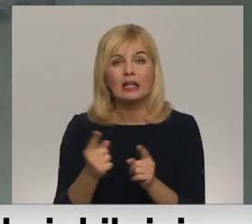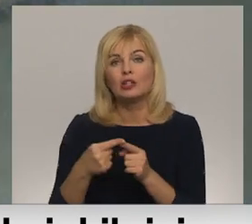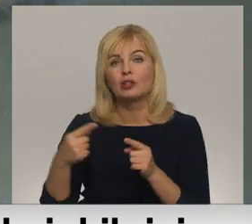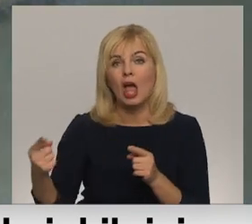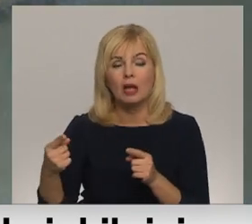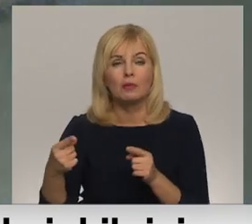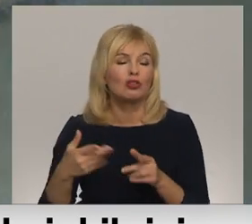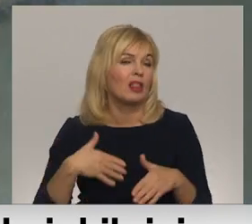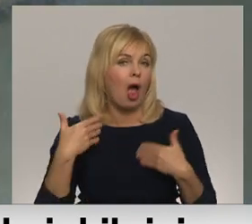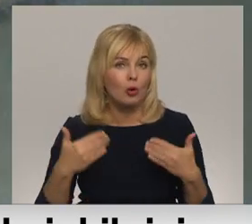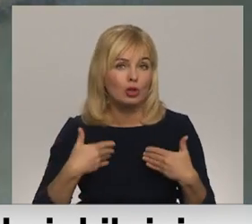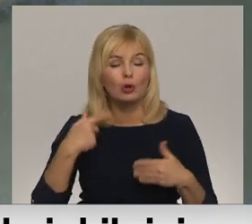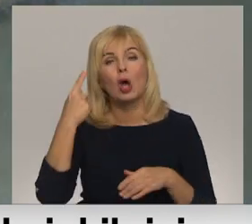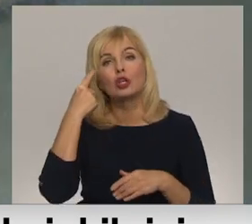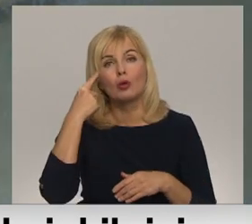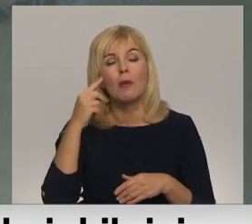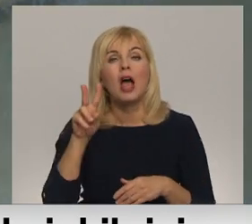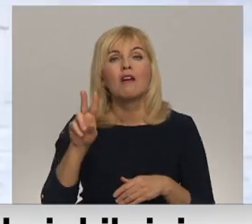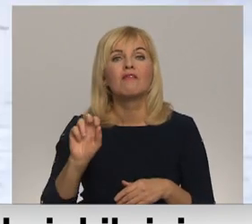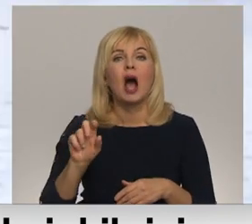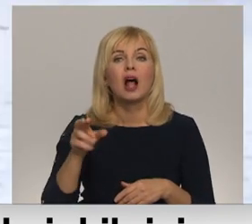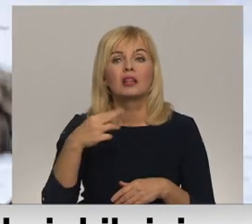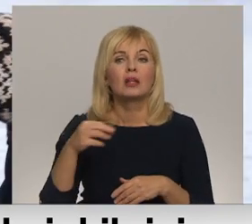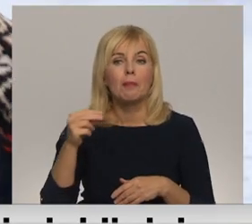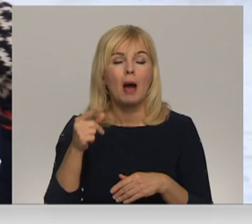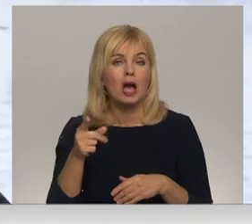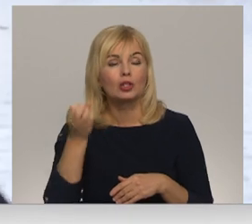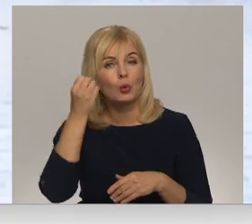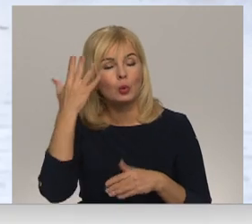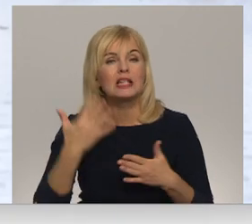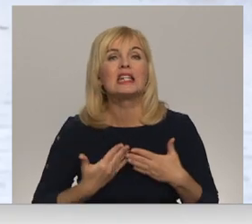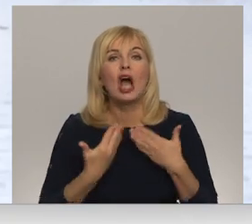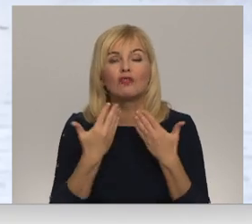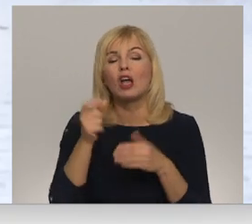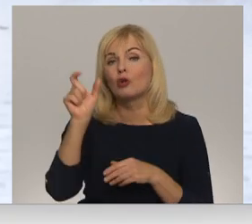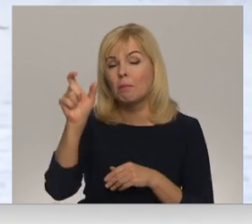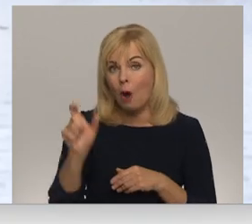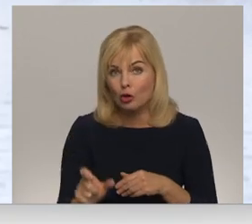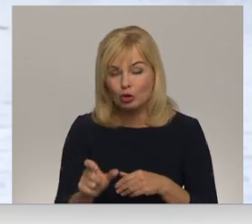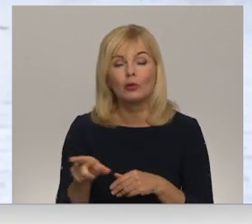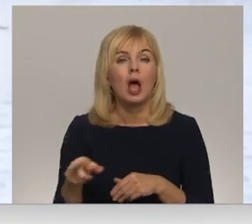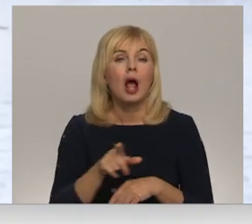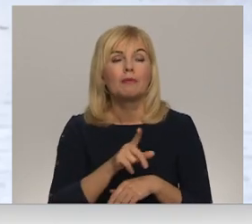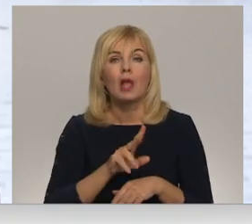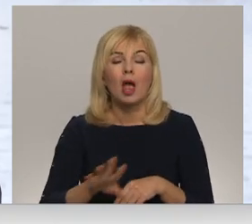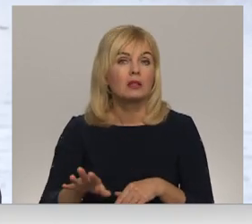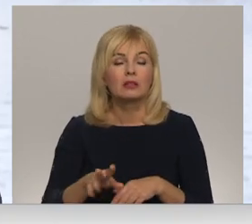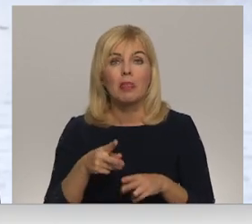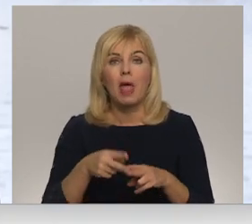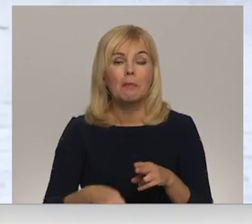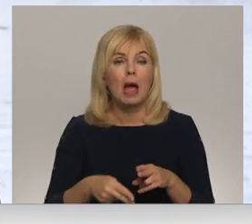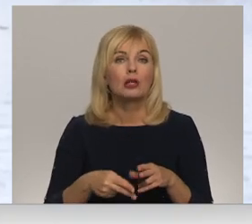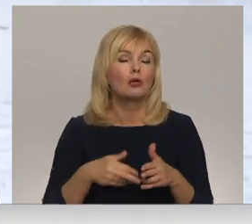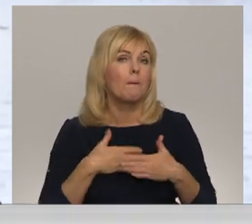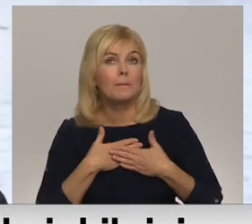viņus nebiedē. Domāju, ka Valdemārs ir tik harizmātiska un iedvesmojoša personība, jo es nebeidzu brīnīties un ar